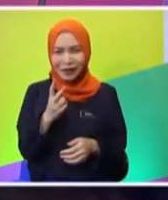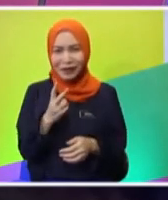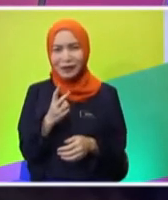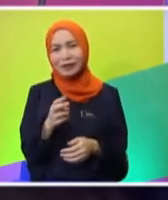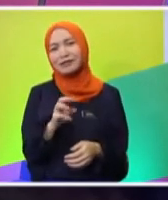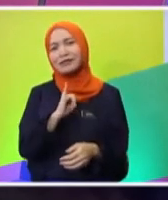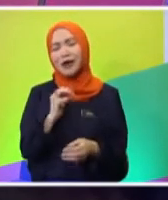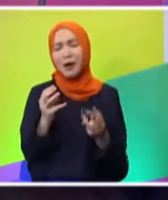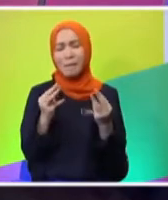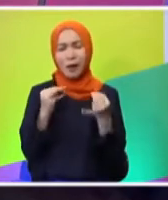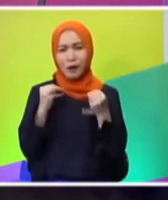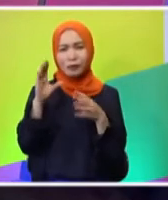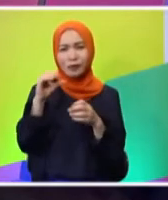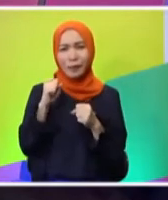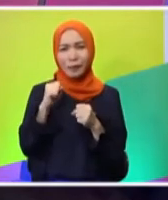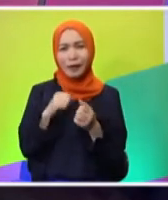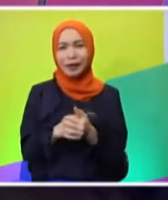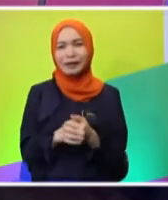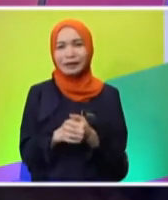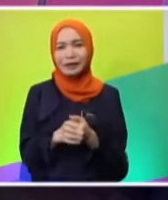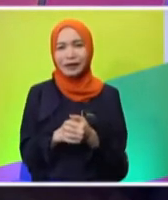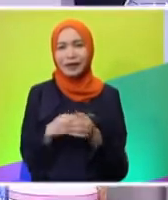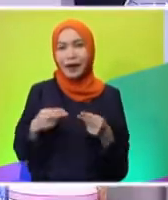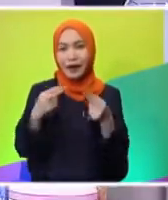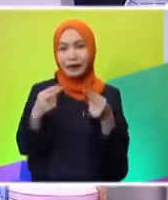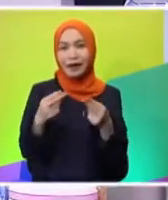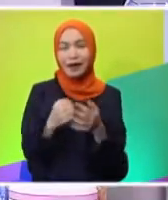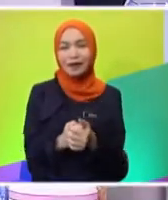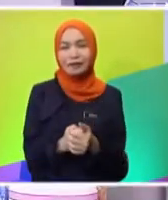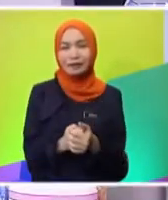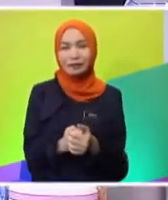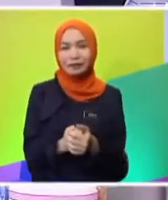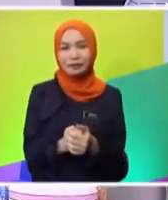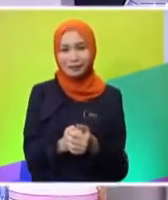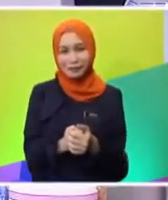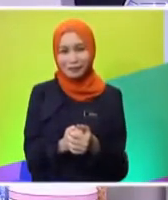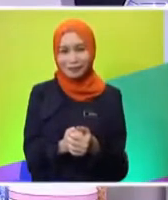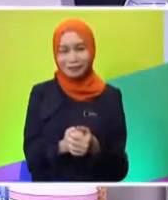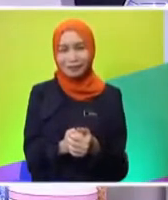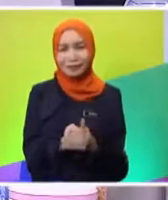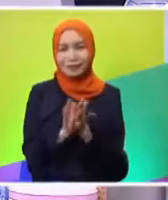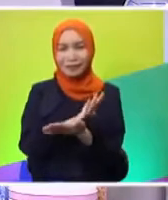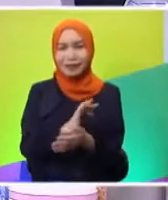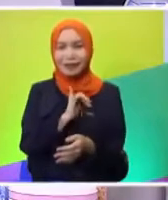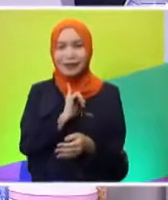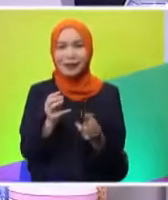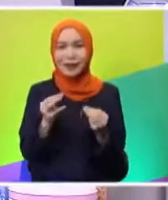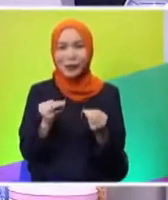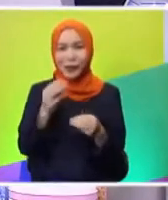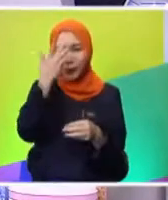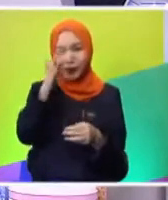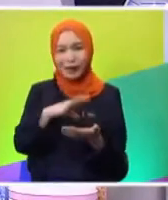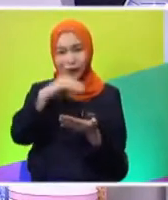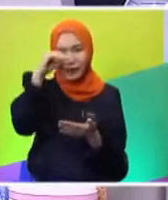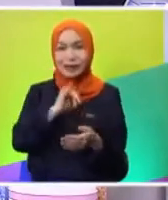yg Hai piezo diberi soalan saya cobalah baik maklumlah baru hari ini Tengah